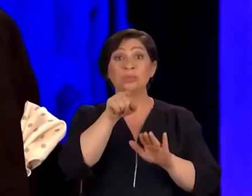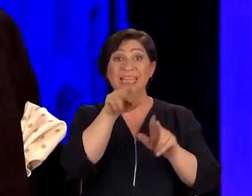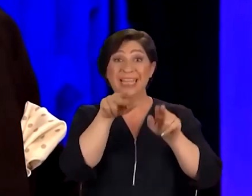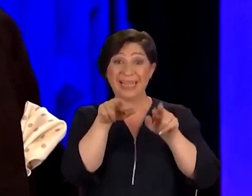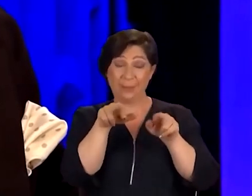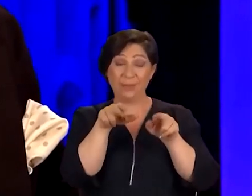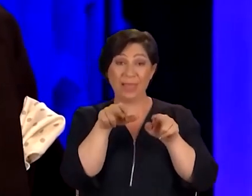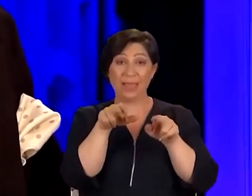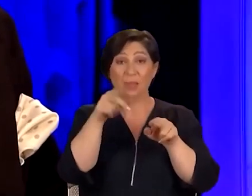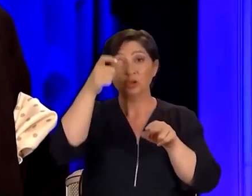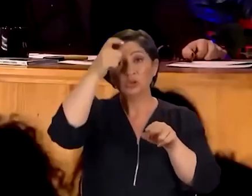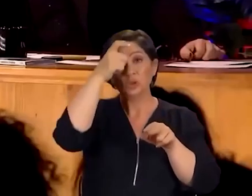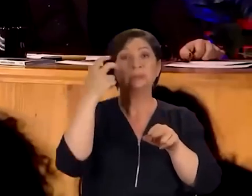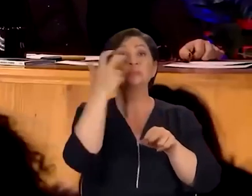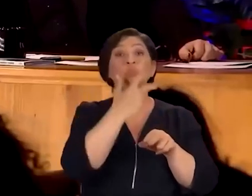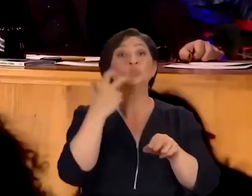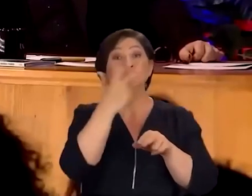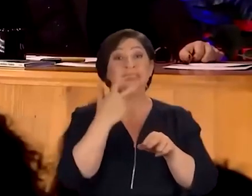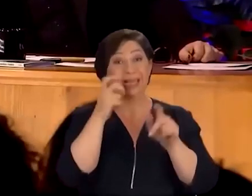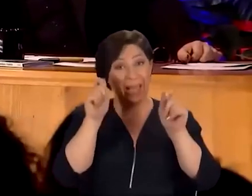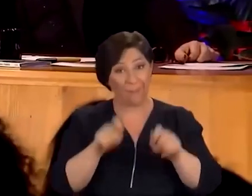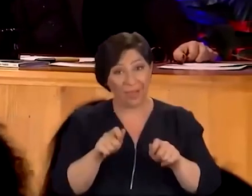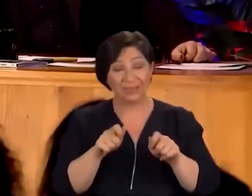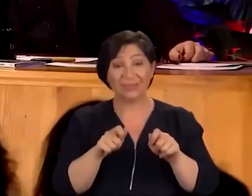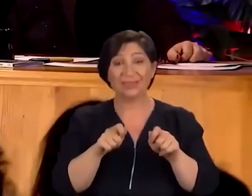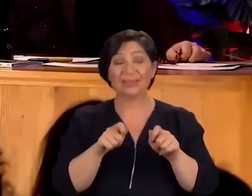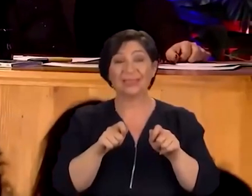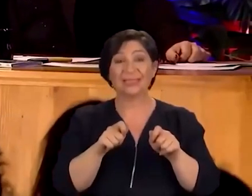gibi Türk fantazi müziği söyleyen